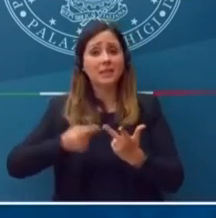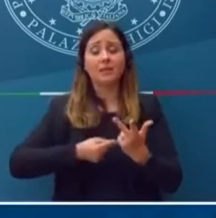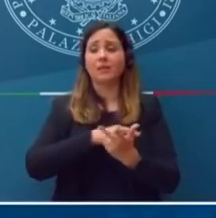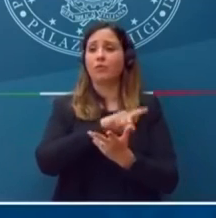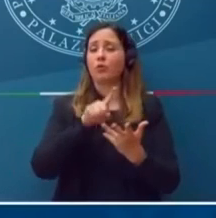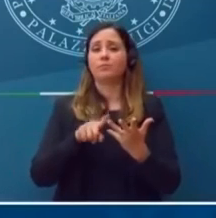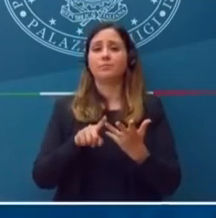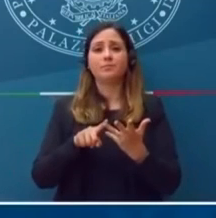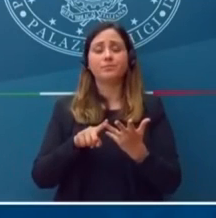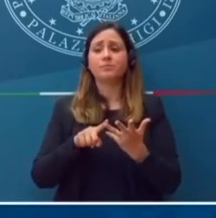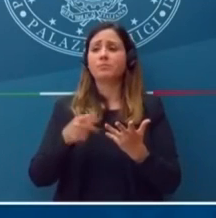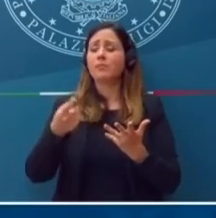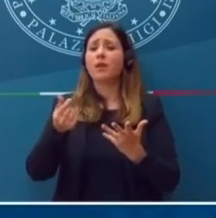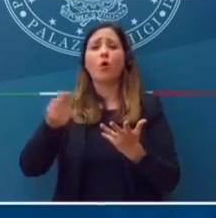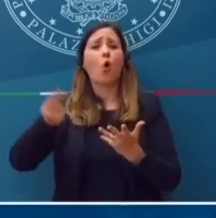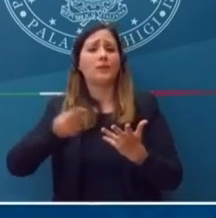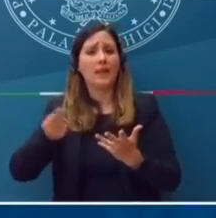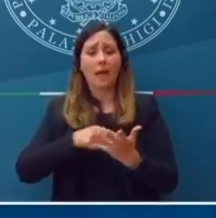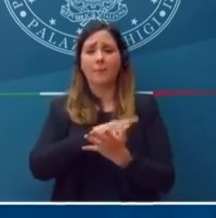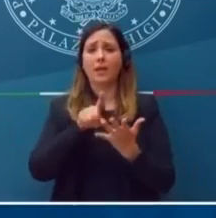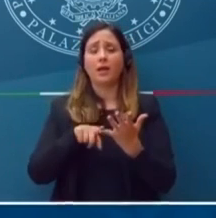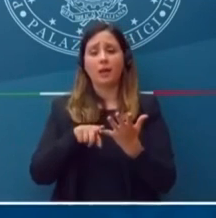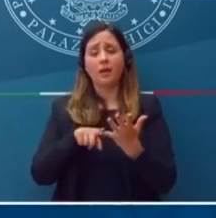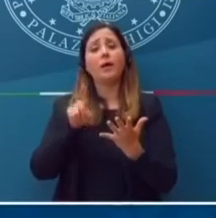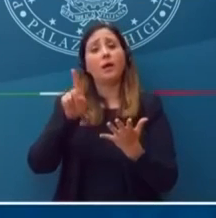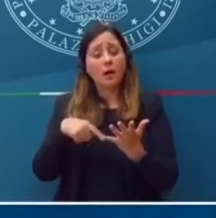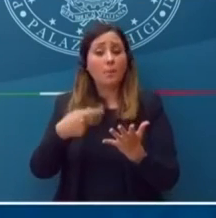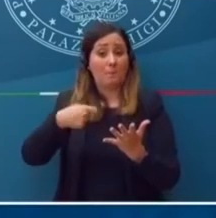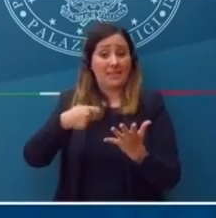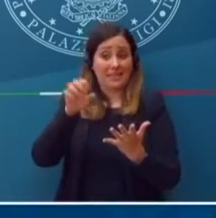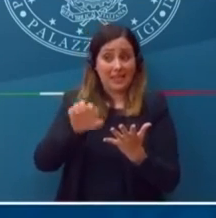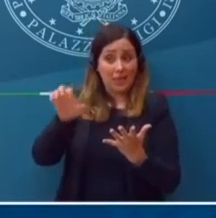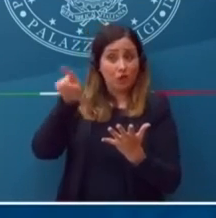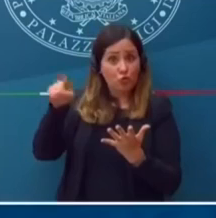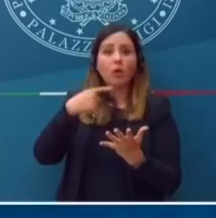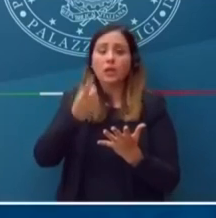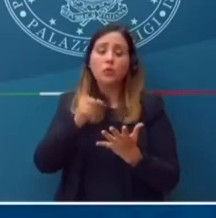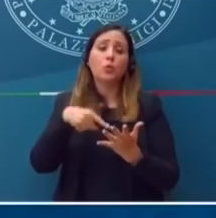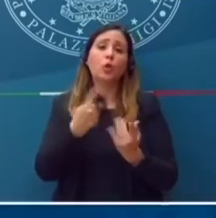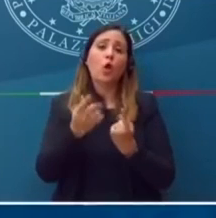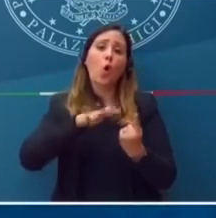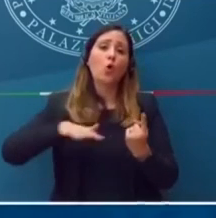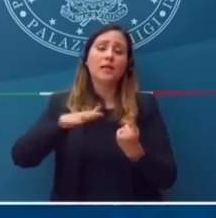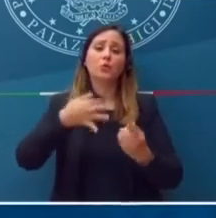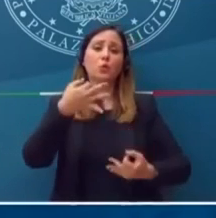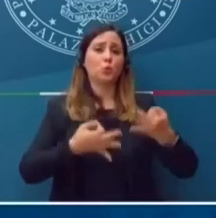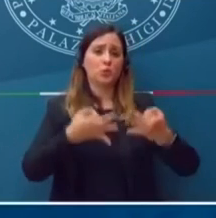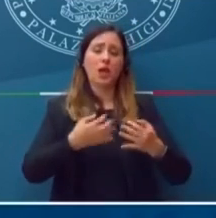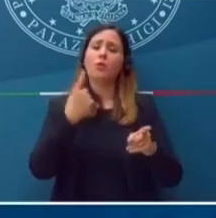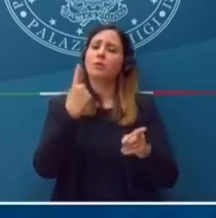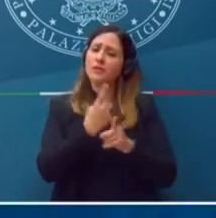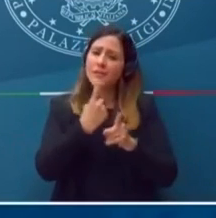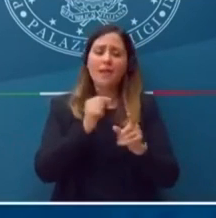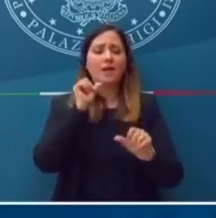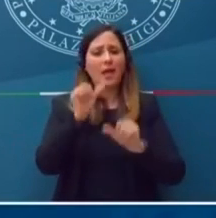amministrativo, contabile. E financo un presidente di regione ha citato quello giudiziario. Quindi queste sono